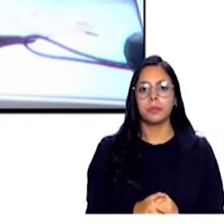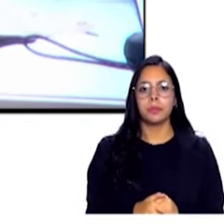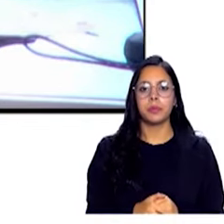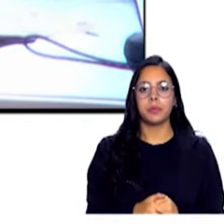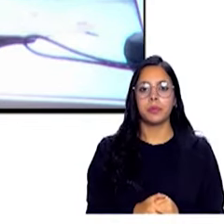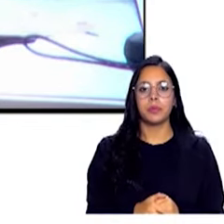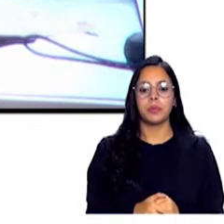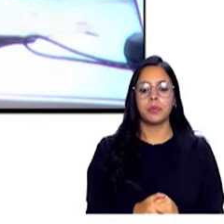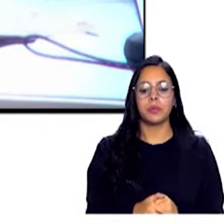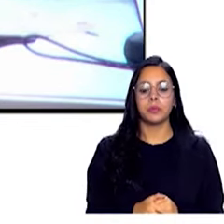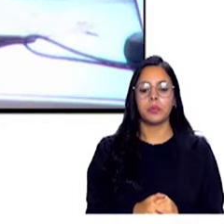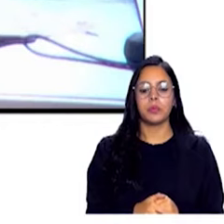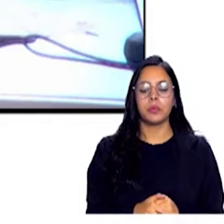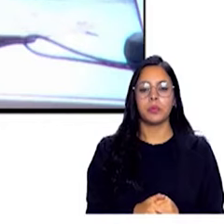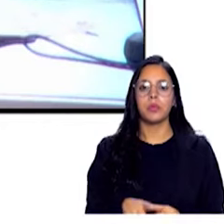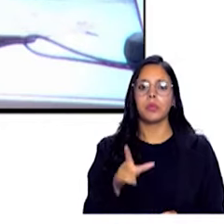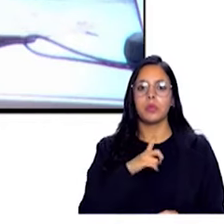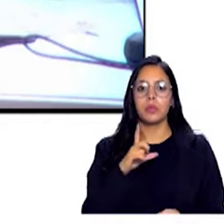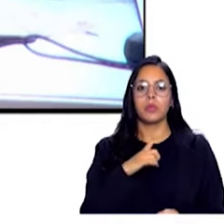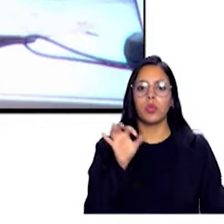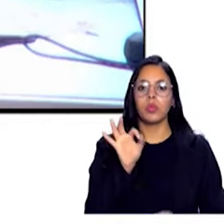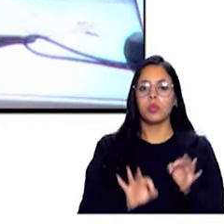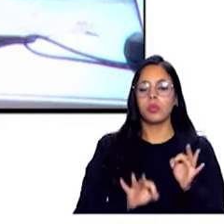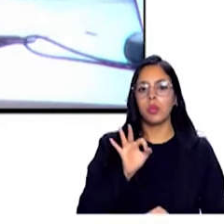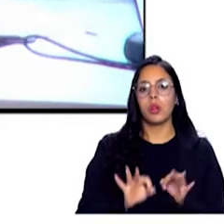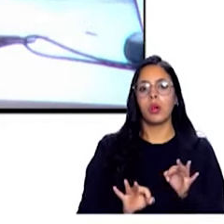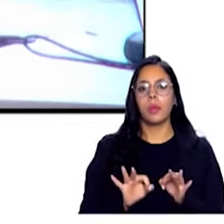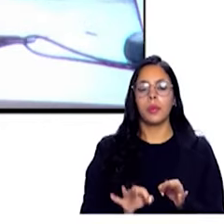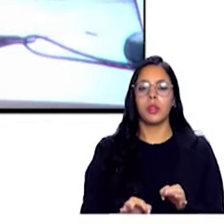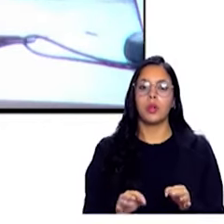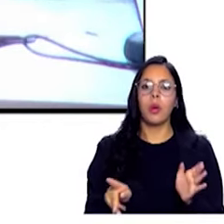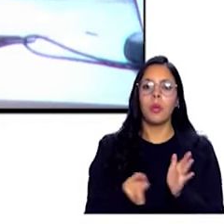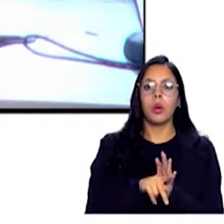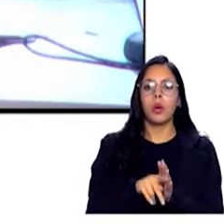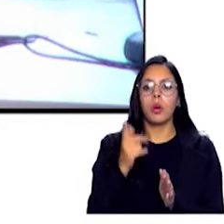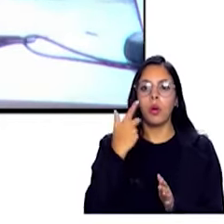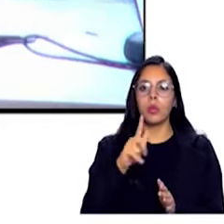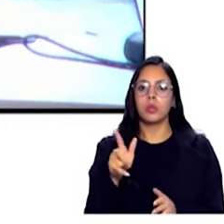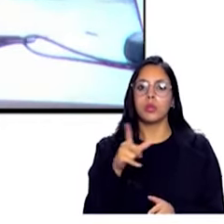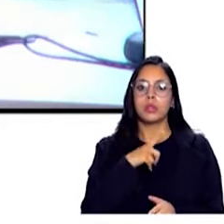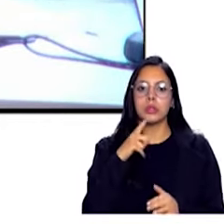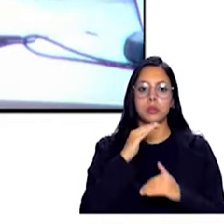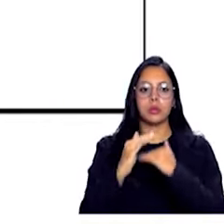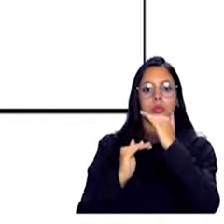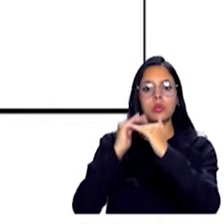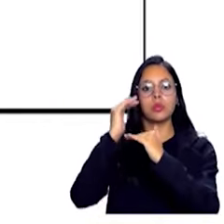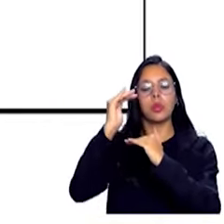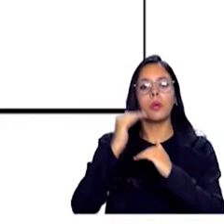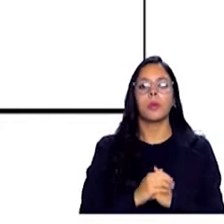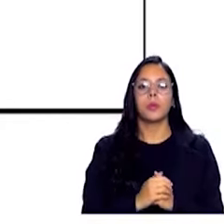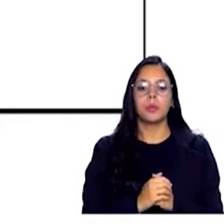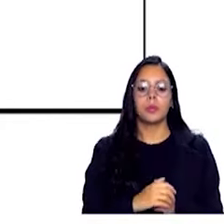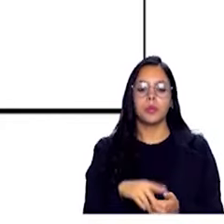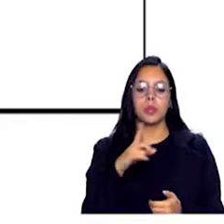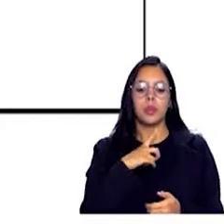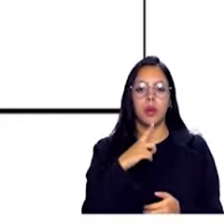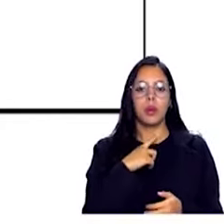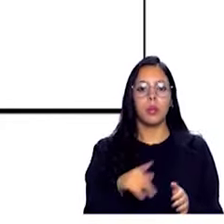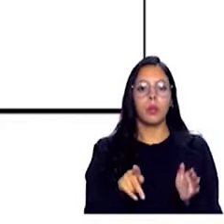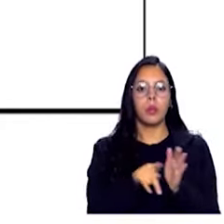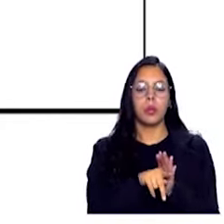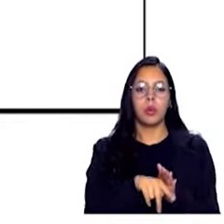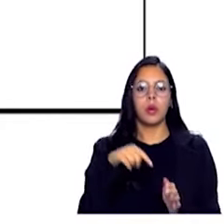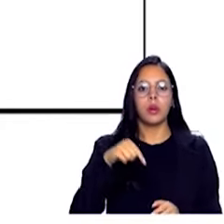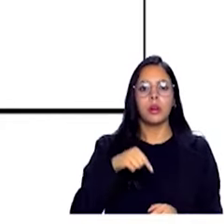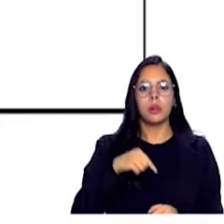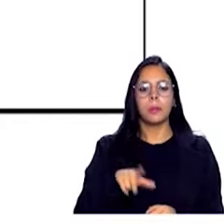juger ET développer pourquoi pas ET c'est ce que je vous ai mis là les recommandation d'un groupe